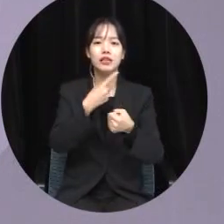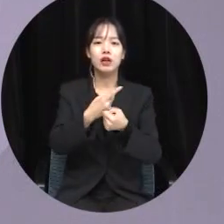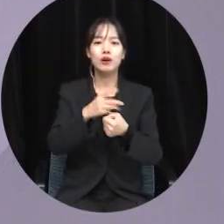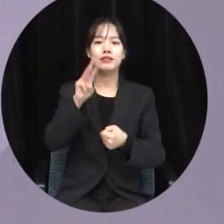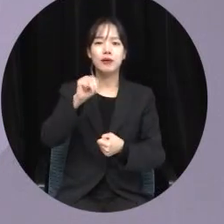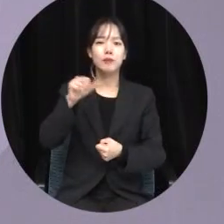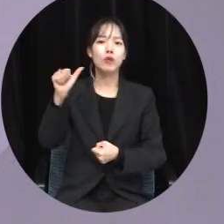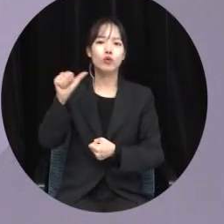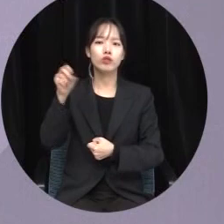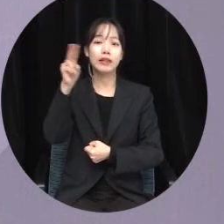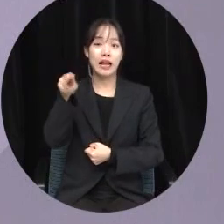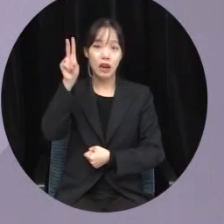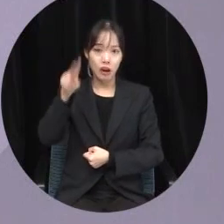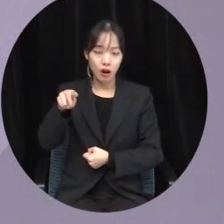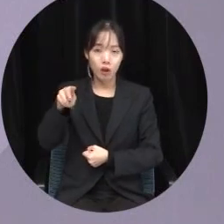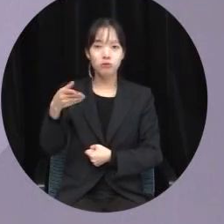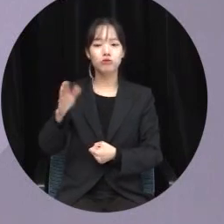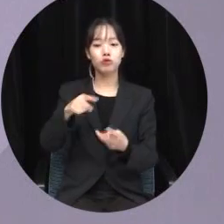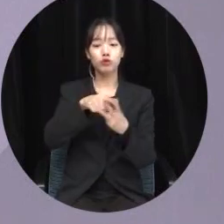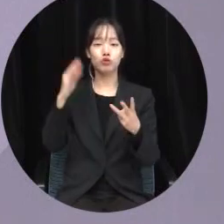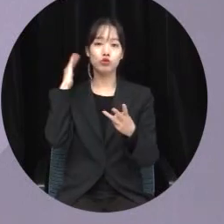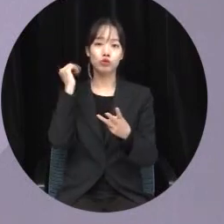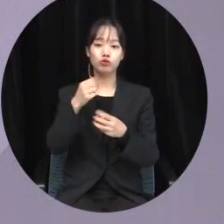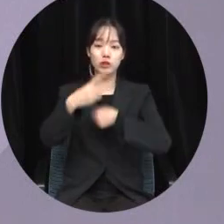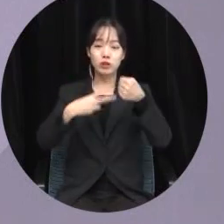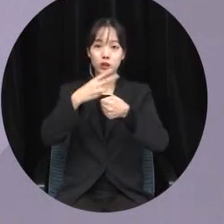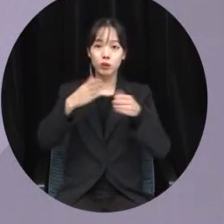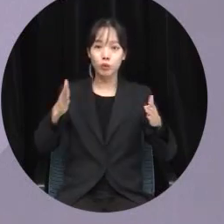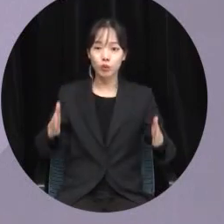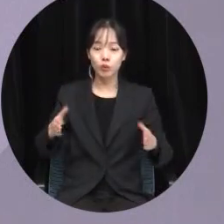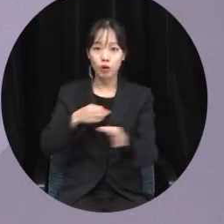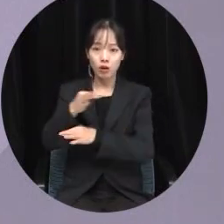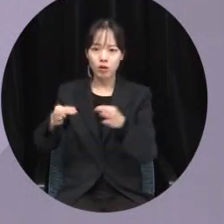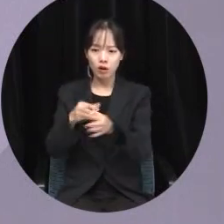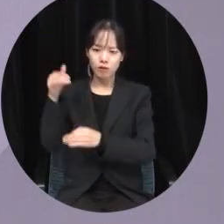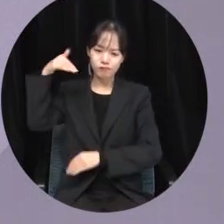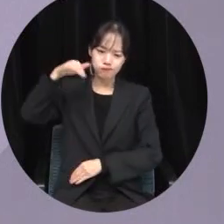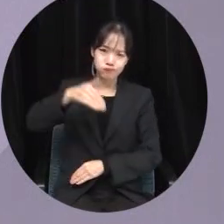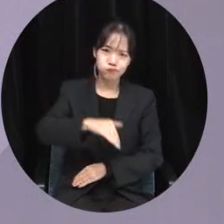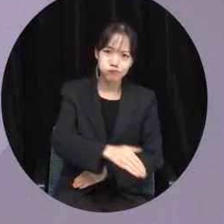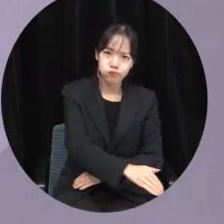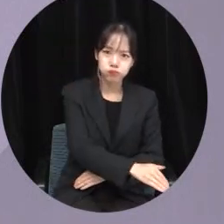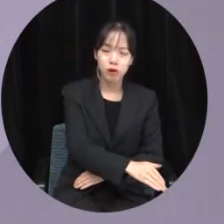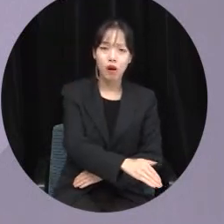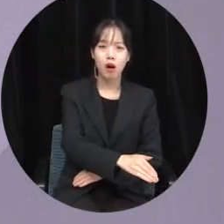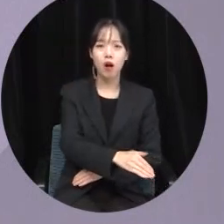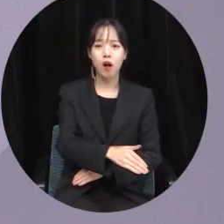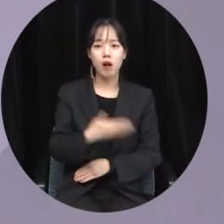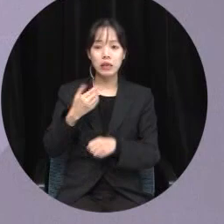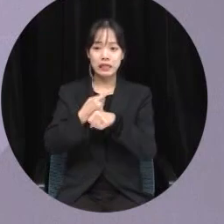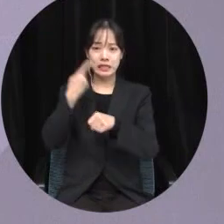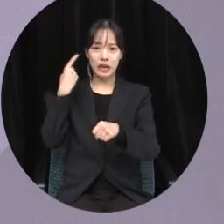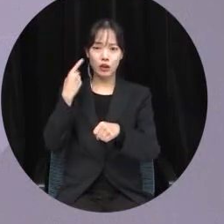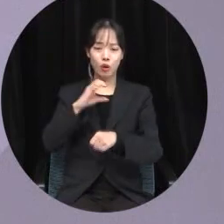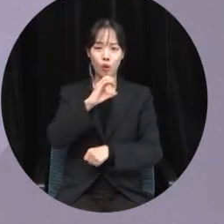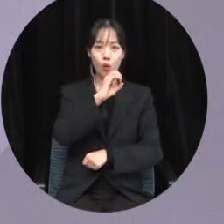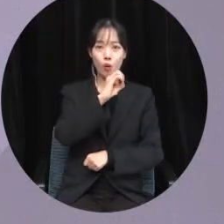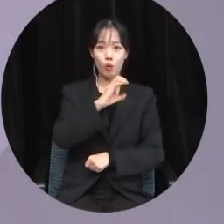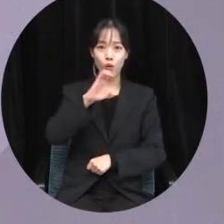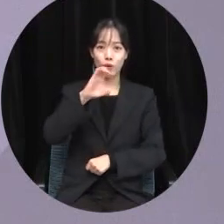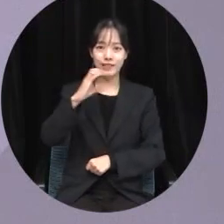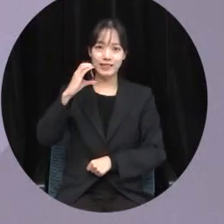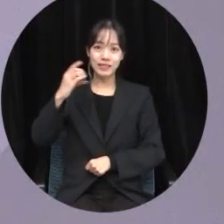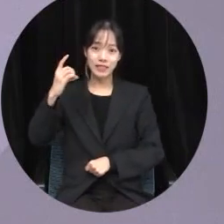하지만 윤석열 정부 2년 동안 경제는 연이어 추락하여 작년에는 OECD 평균에도 못